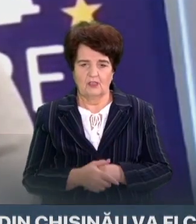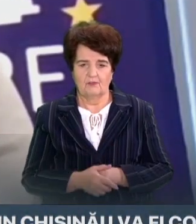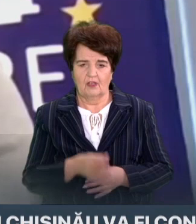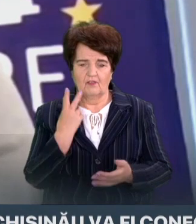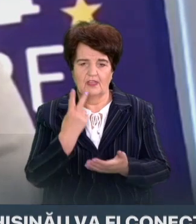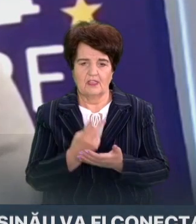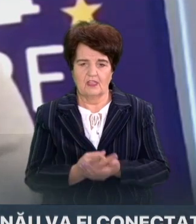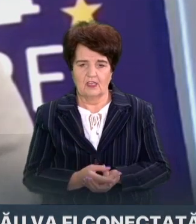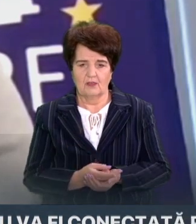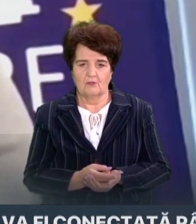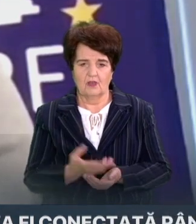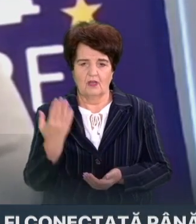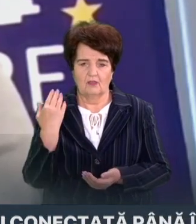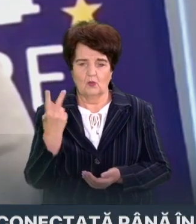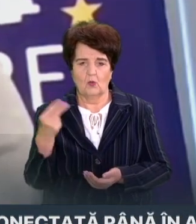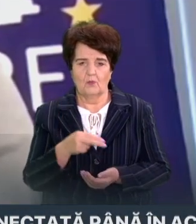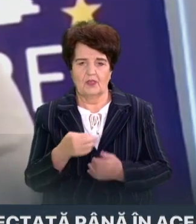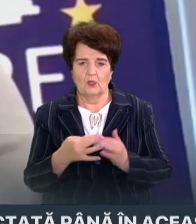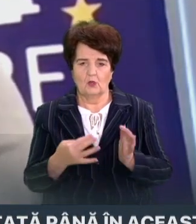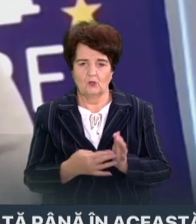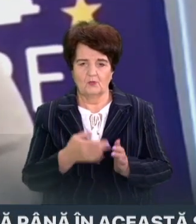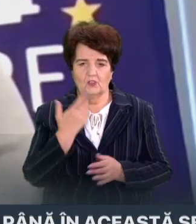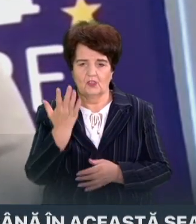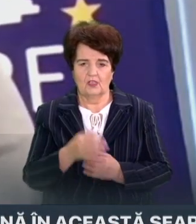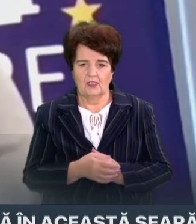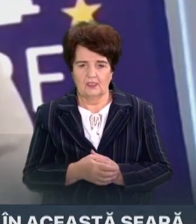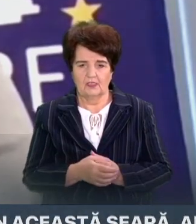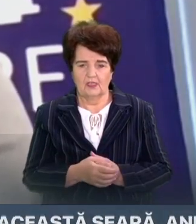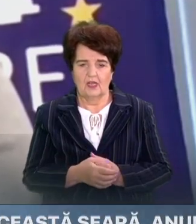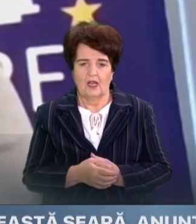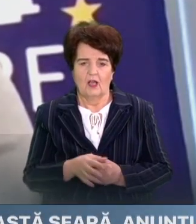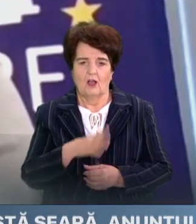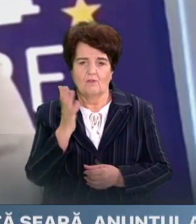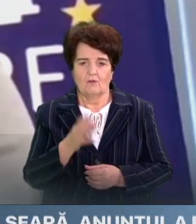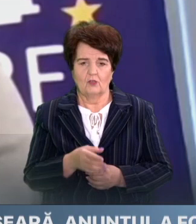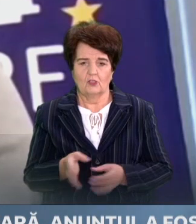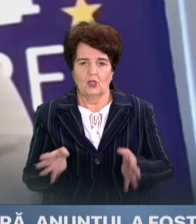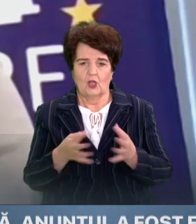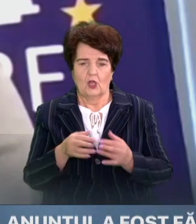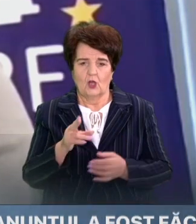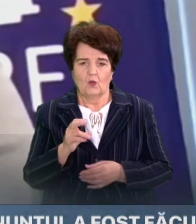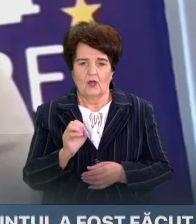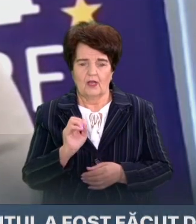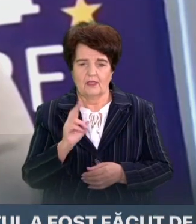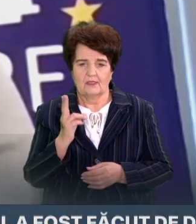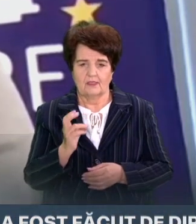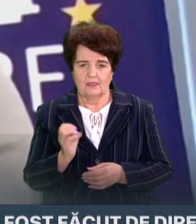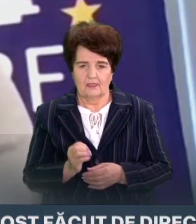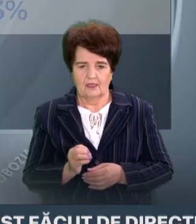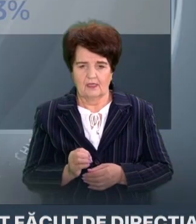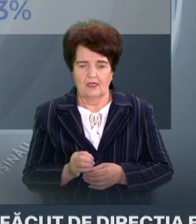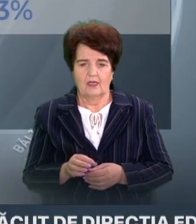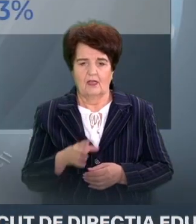că față de anul 2019, când am avut o coaliție formată din PAS și PPDA, blocul acum,